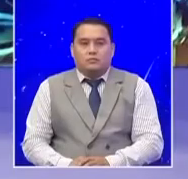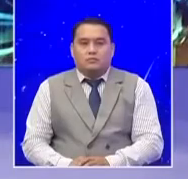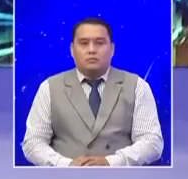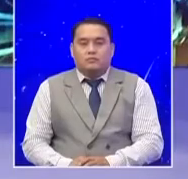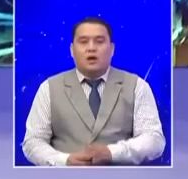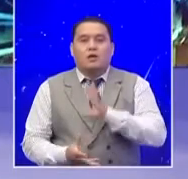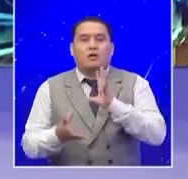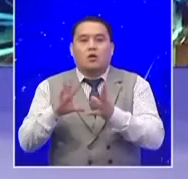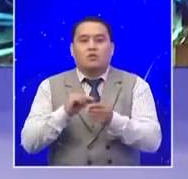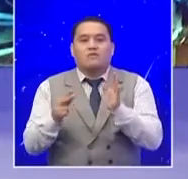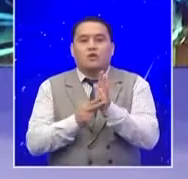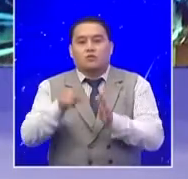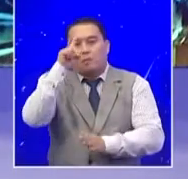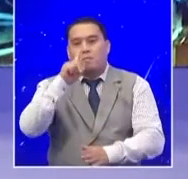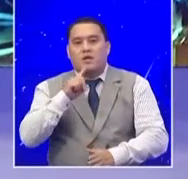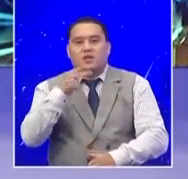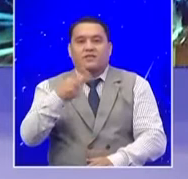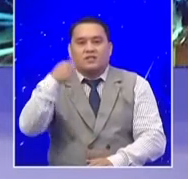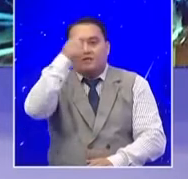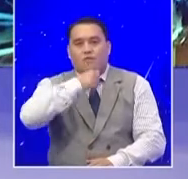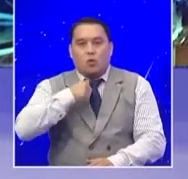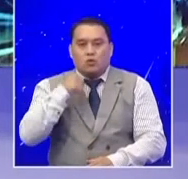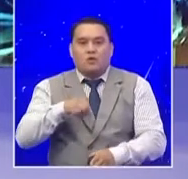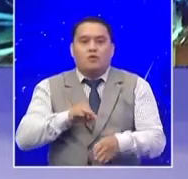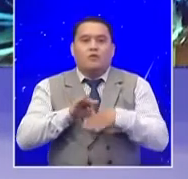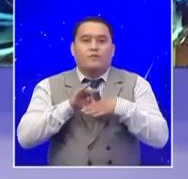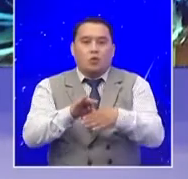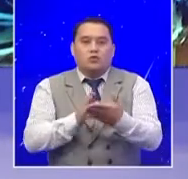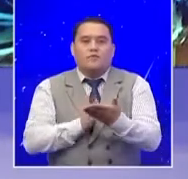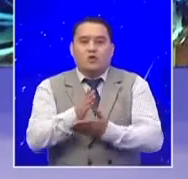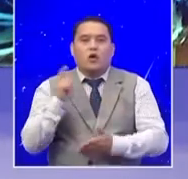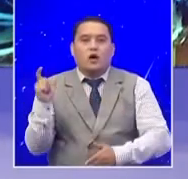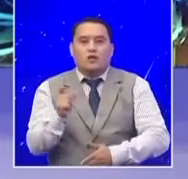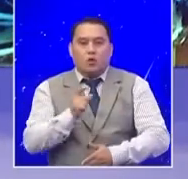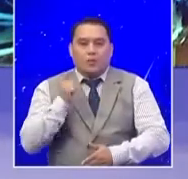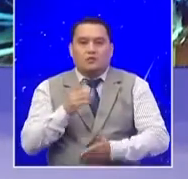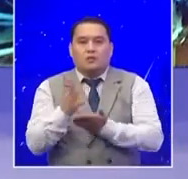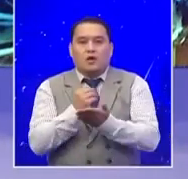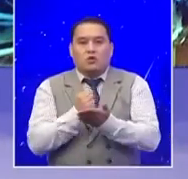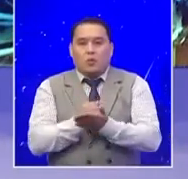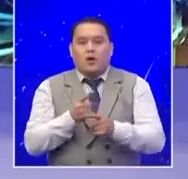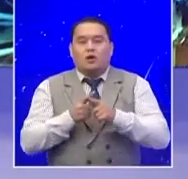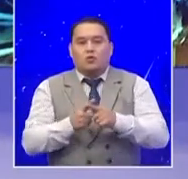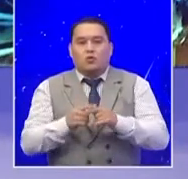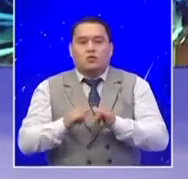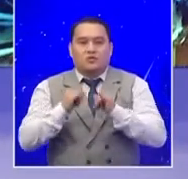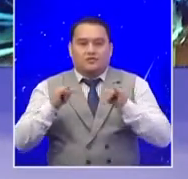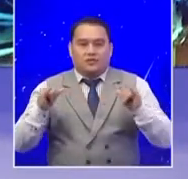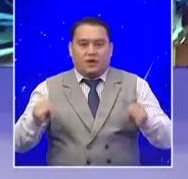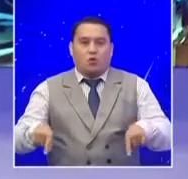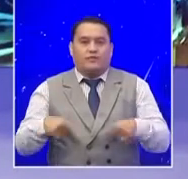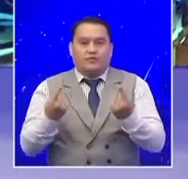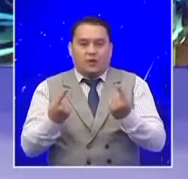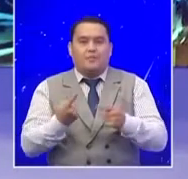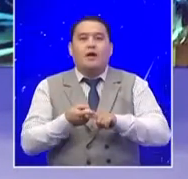По результатам 8 месяцев 2020 года ведущие отрасли экономики страны сохраняют положительную динамику. Об этом